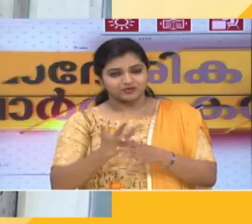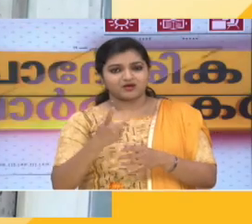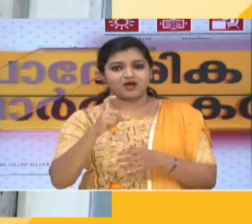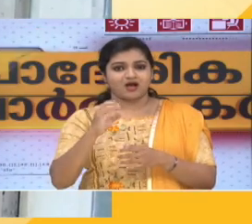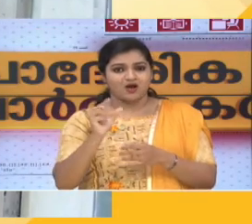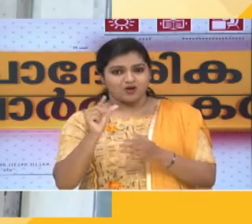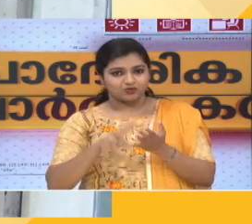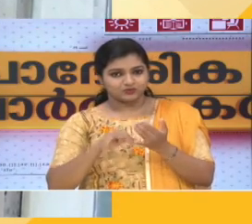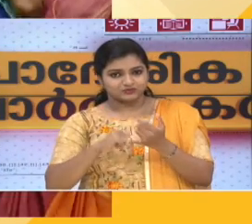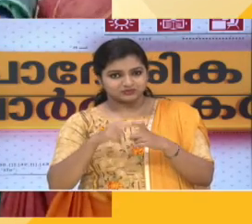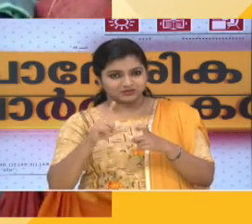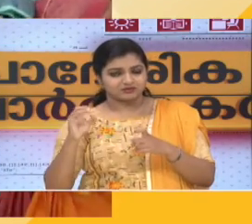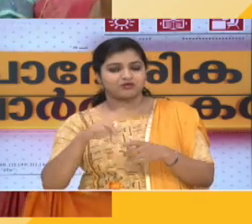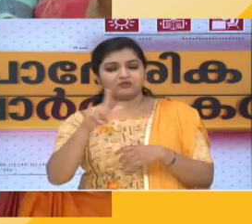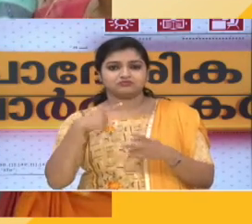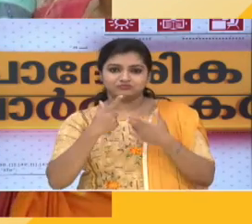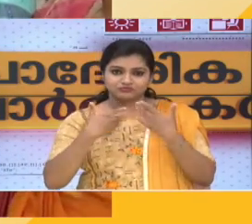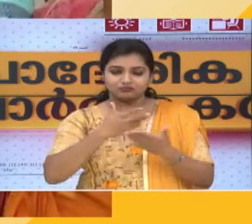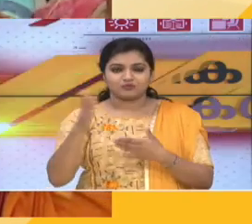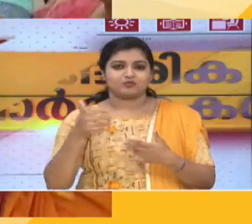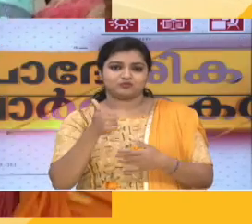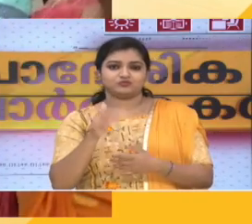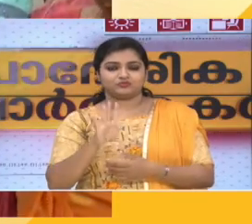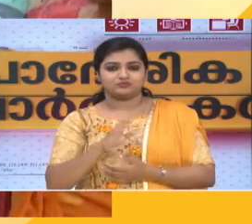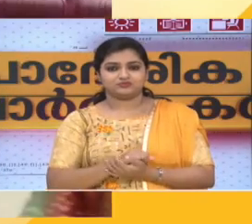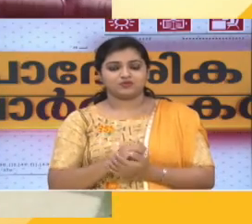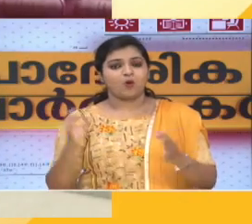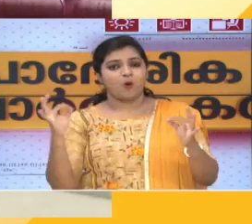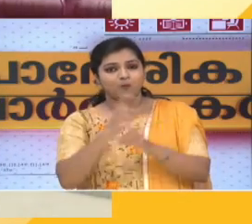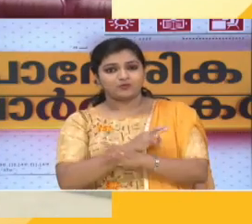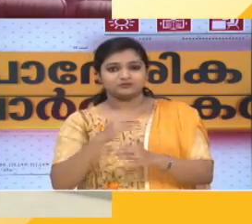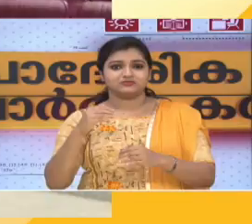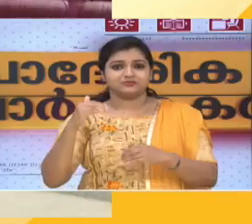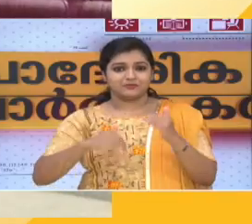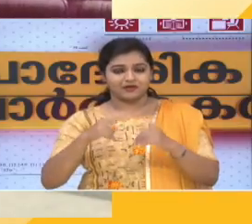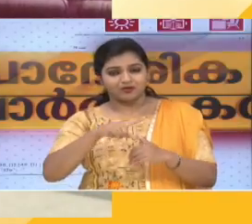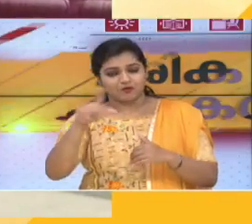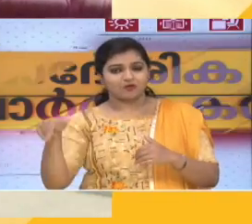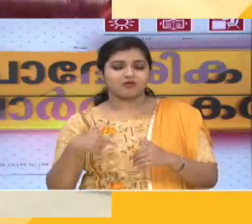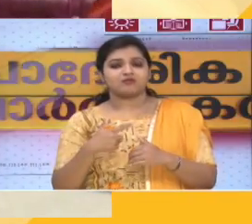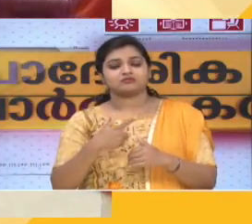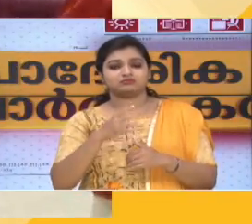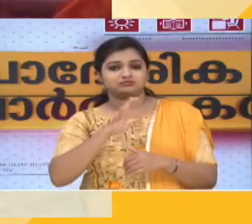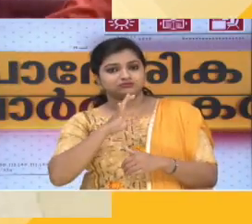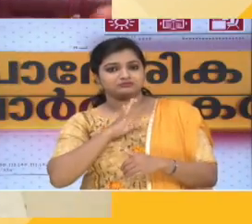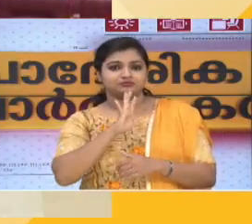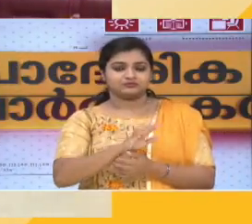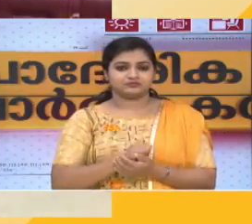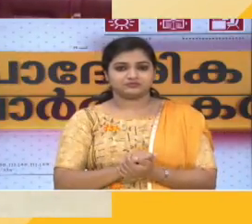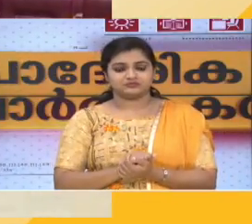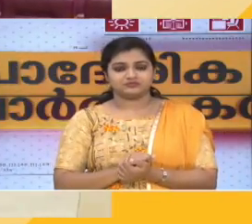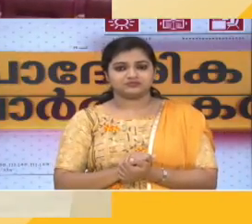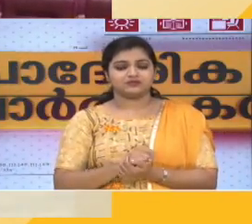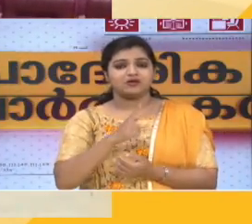സാറ് കൊണ്ടുപോയിട്ടുണ്ട്. പ്രതിപക്ഷ അംഗങ്ങൾക്കും ഈ മേയർ പ്രിയങ്കരനായിരുന്നു. പ്രതിപക്ഷമെന്നോ ഭരണപക്ഷമെന്നോ ഒന്നും ഇല്ലാതെ തന്നെ കൗൺസിലർമാർ